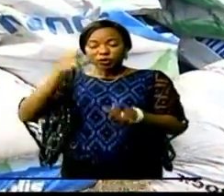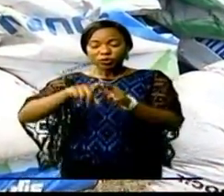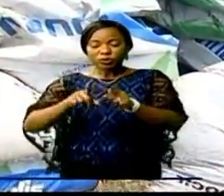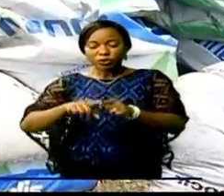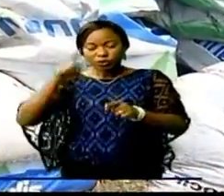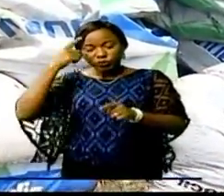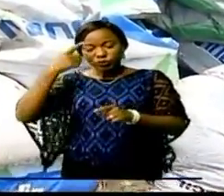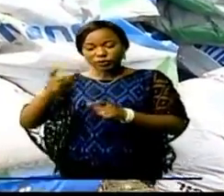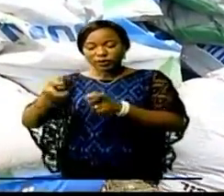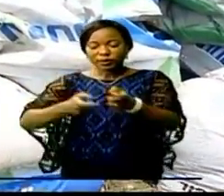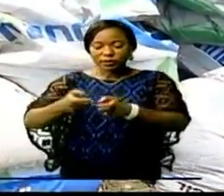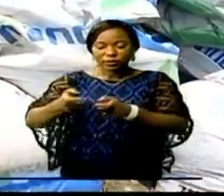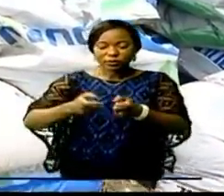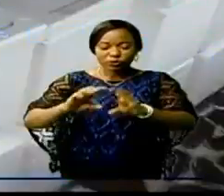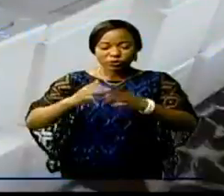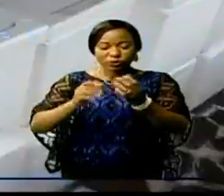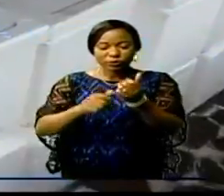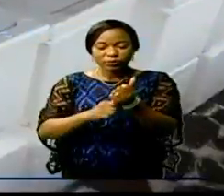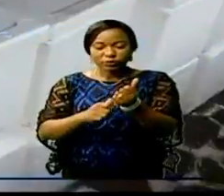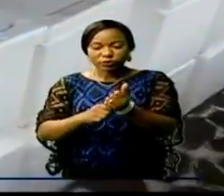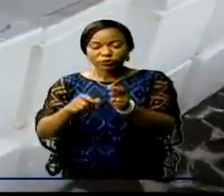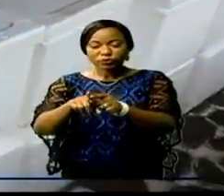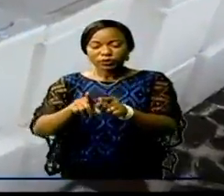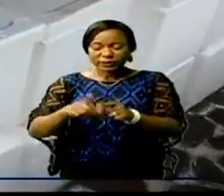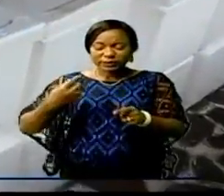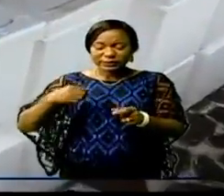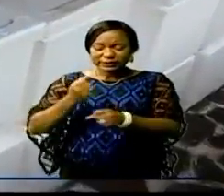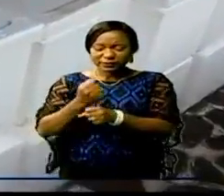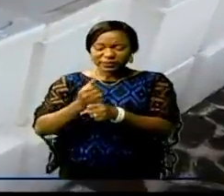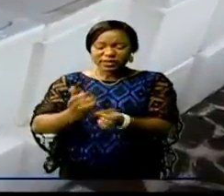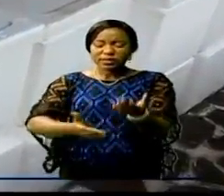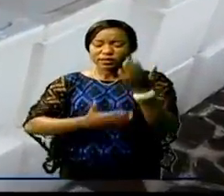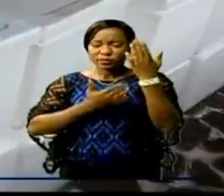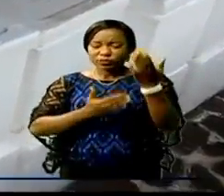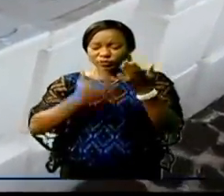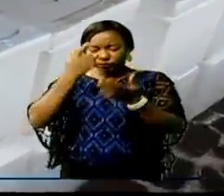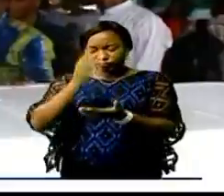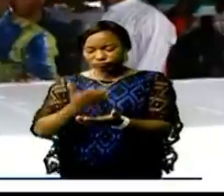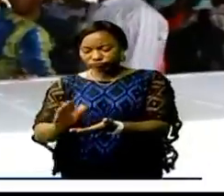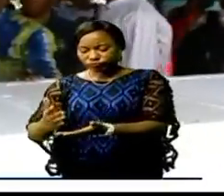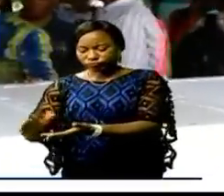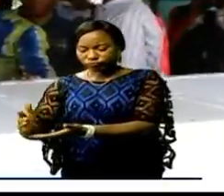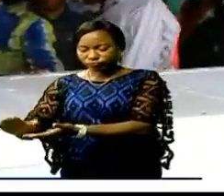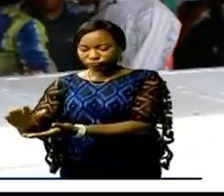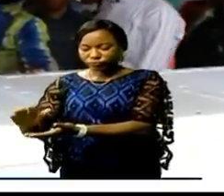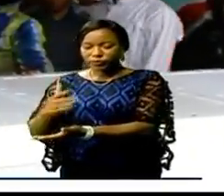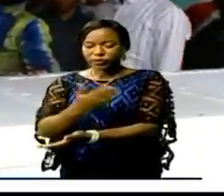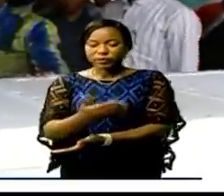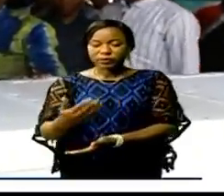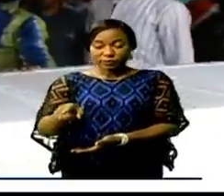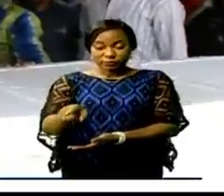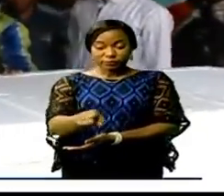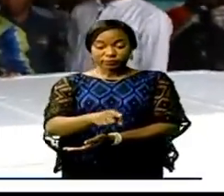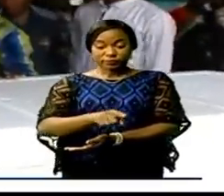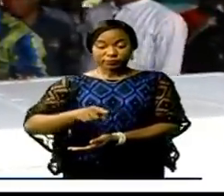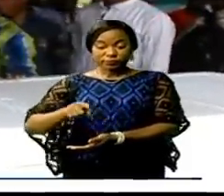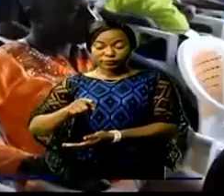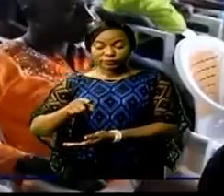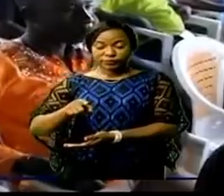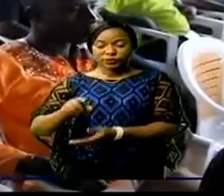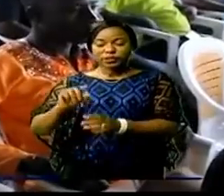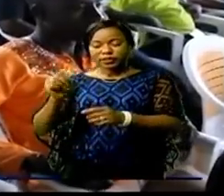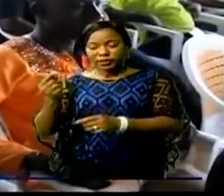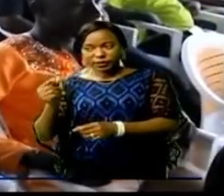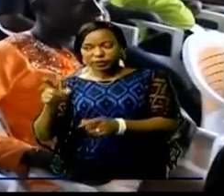En train de faire ce travail, c'est un travail important de distribution des aliments et des aliments. Je